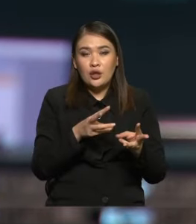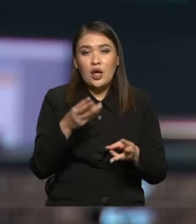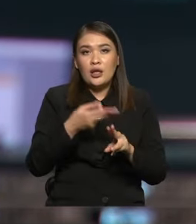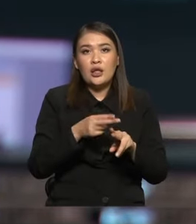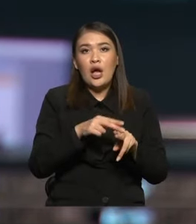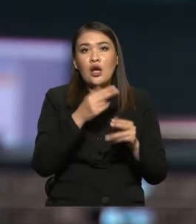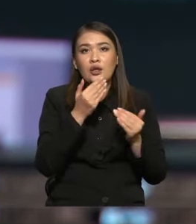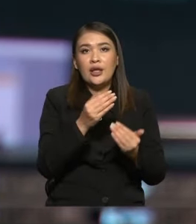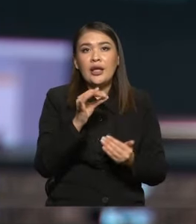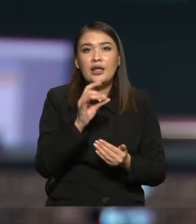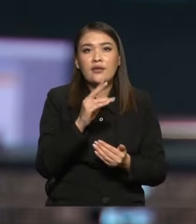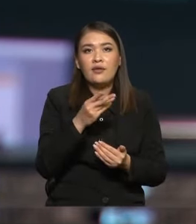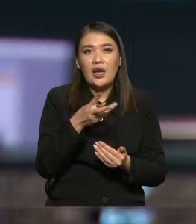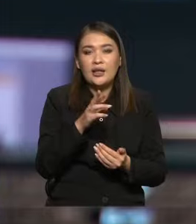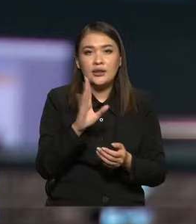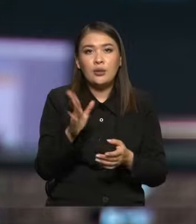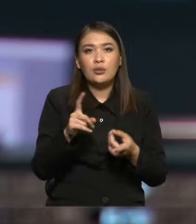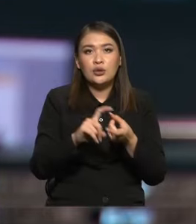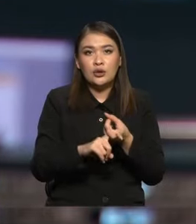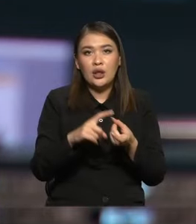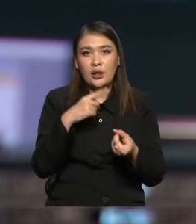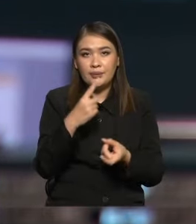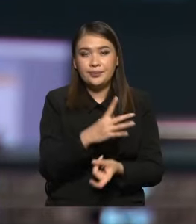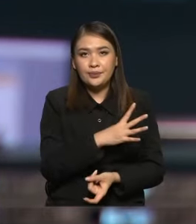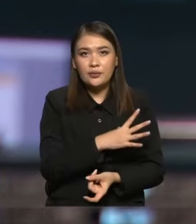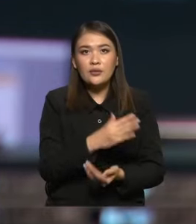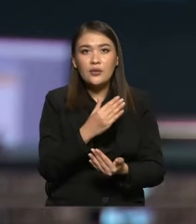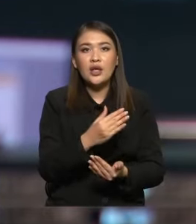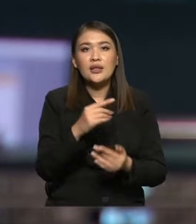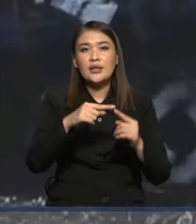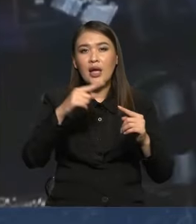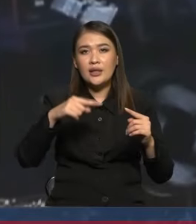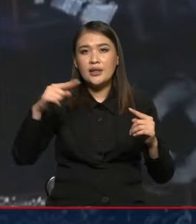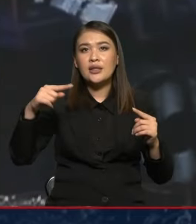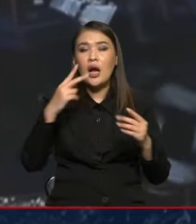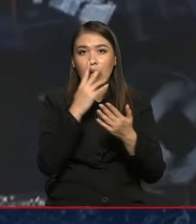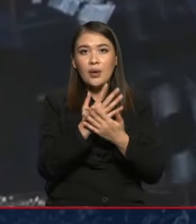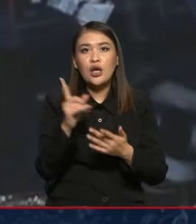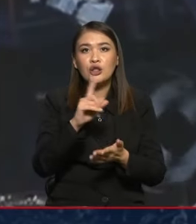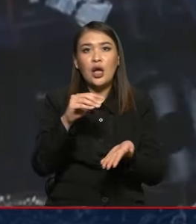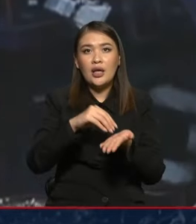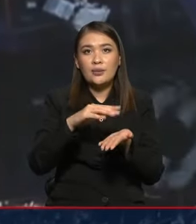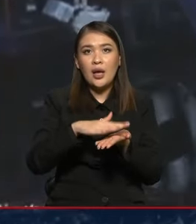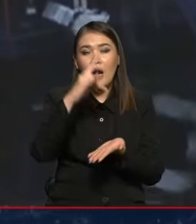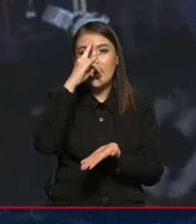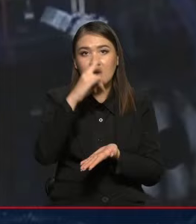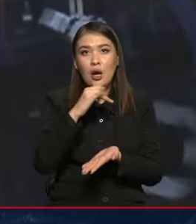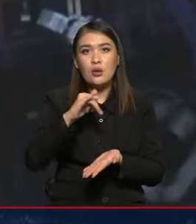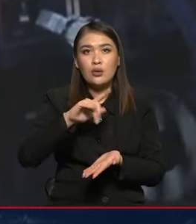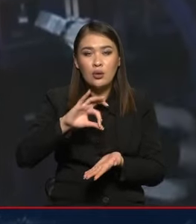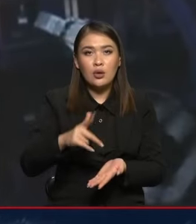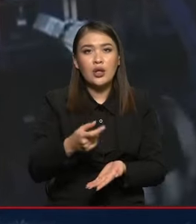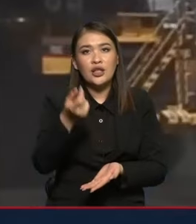в пределах инфляции считают в комитете промышленности там привели статистику в которой отметили что в Казахстане уголь стоит